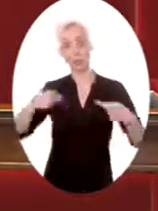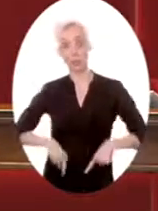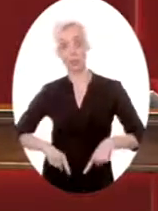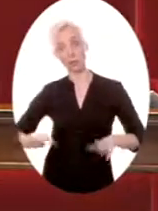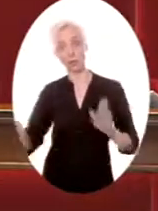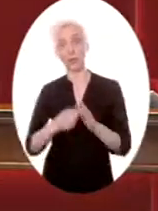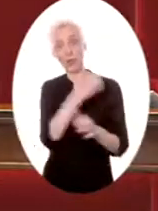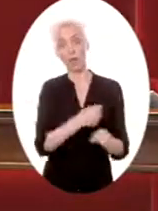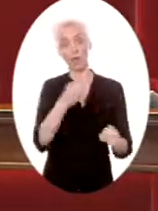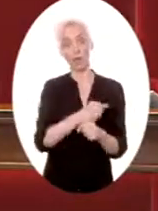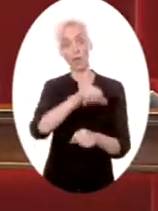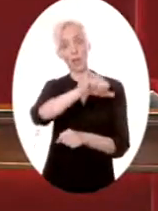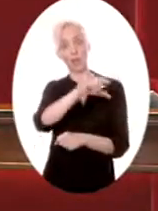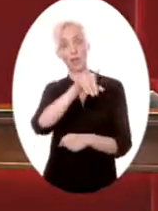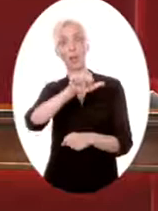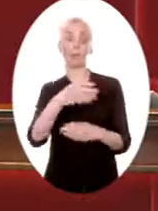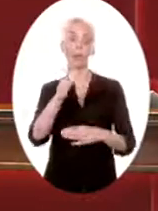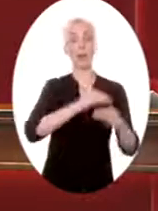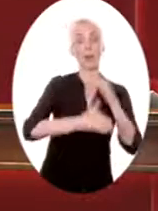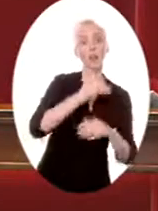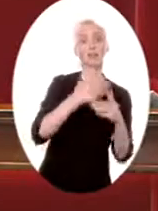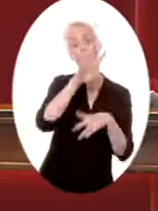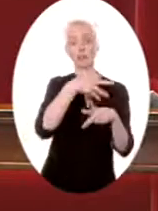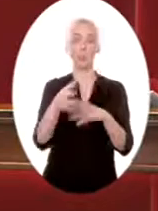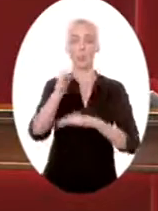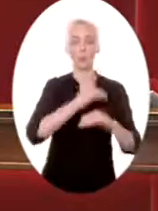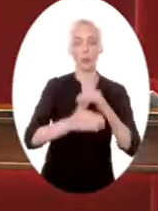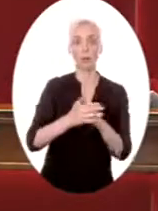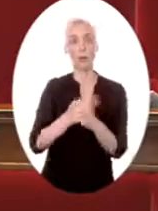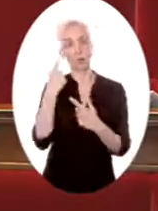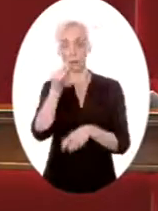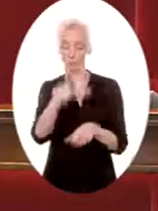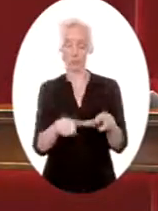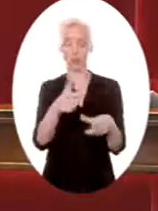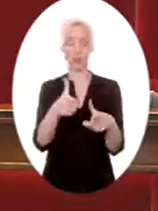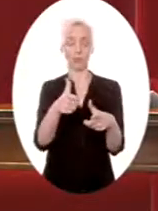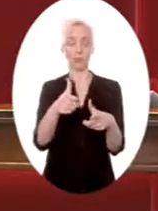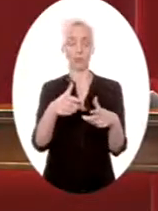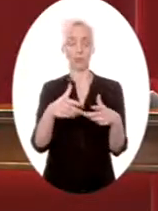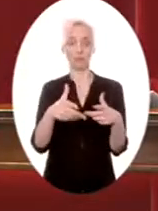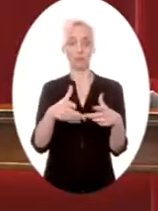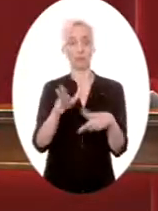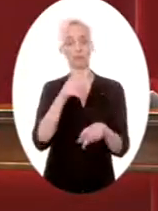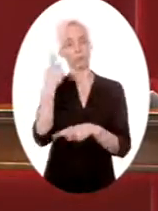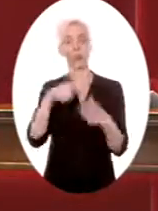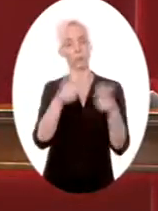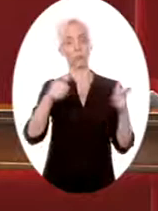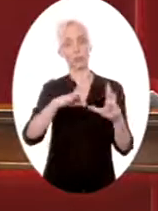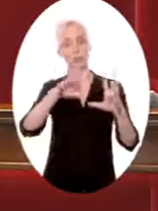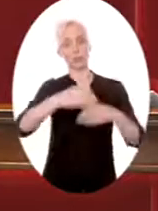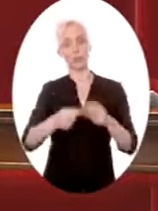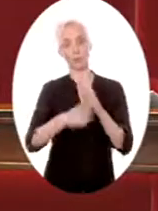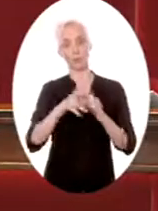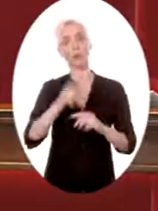l'agenda d'accessibilité programmée pour les établissements relevant du public avant d'examiner l'article 1 je voudrais rappeler que c'est le président